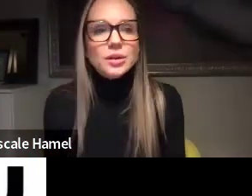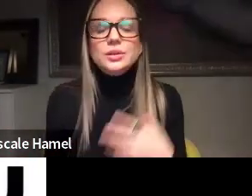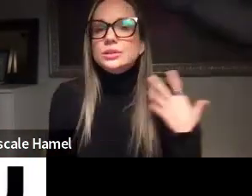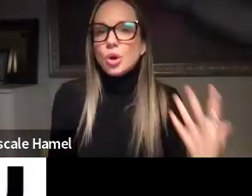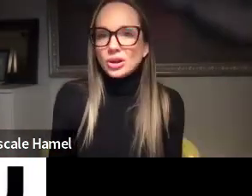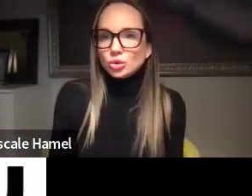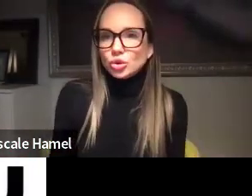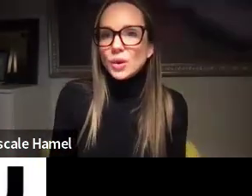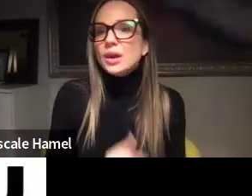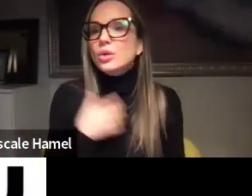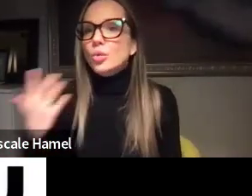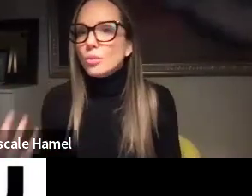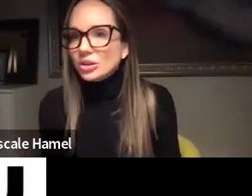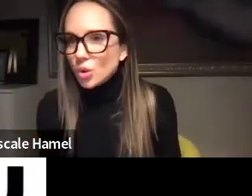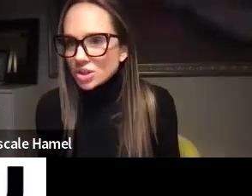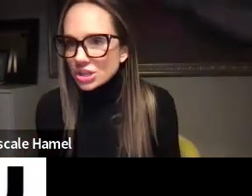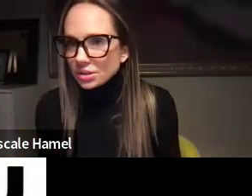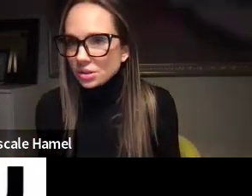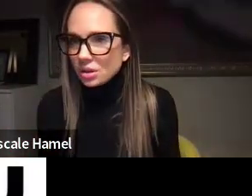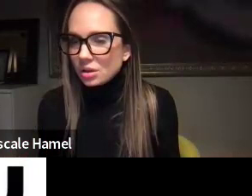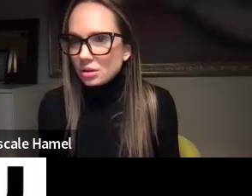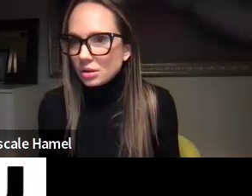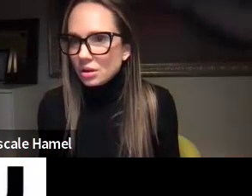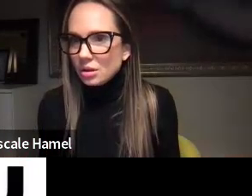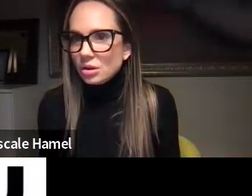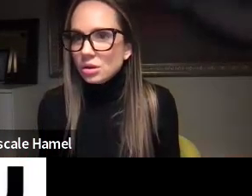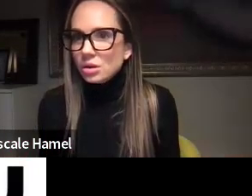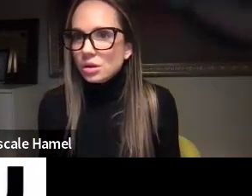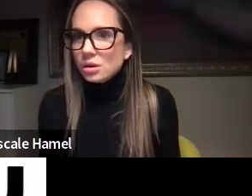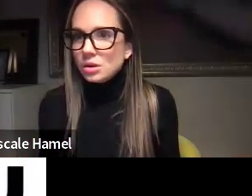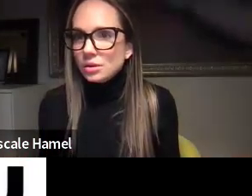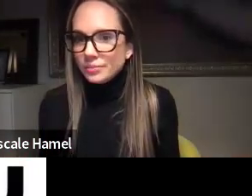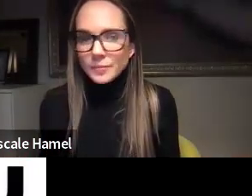classique, un manteau de cuir ou un manteau en jeans.